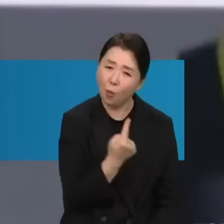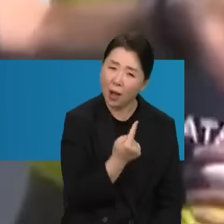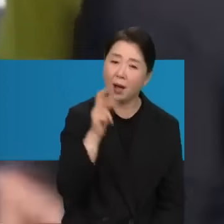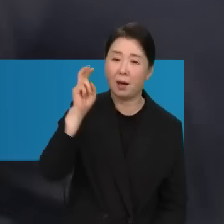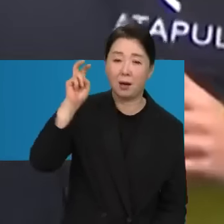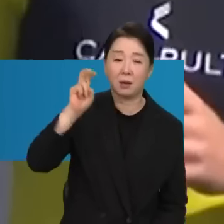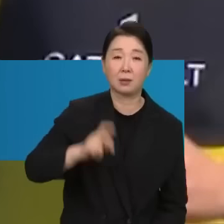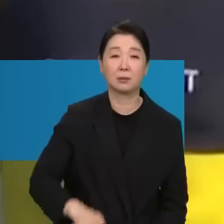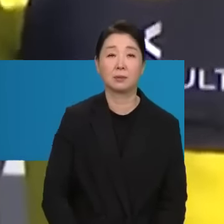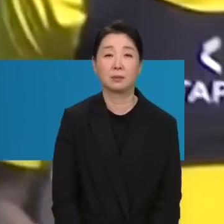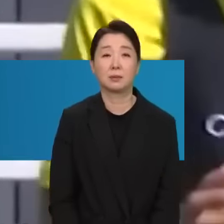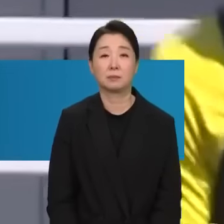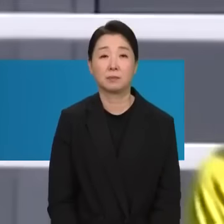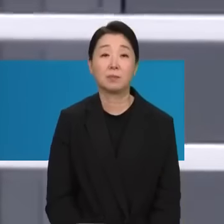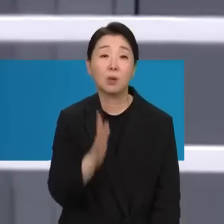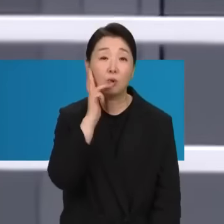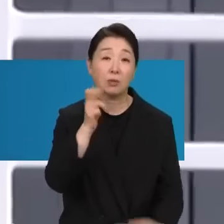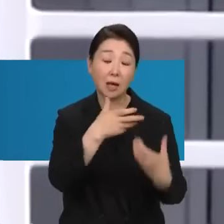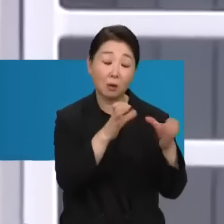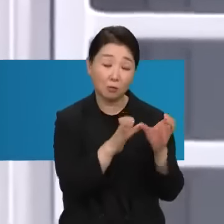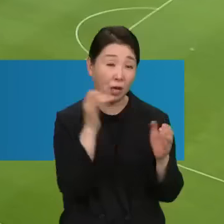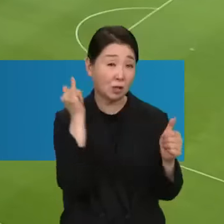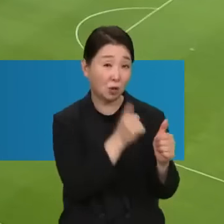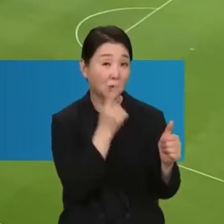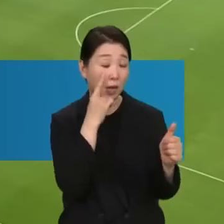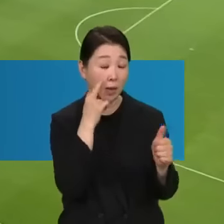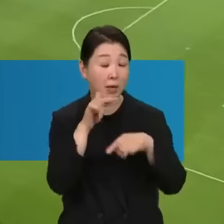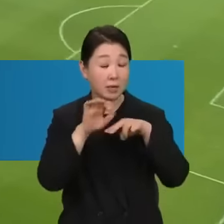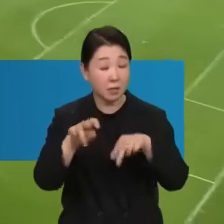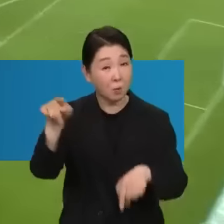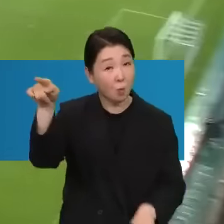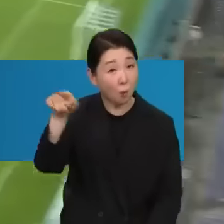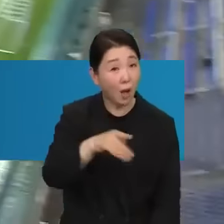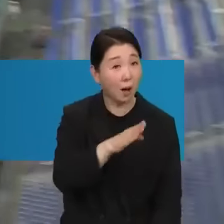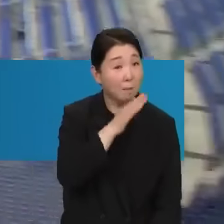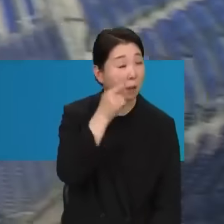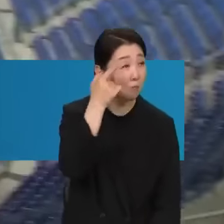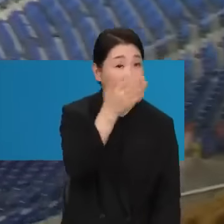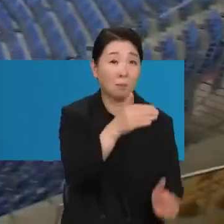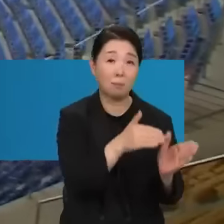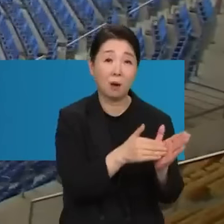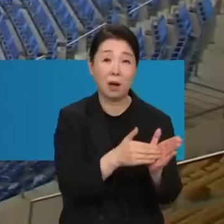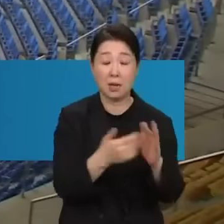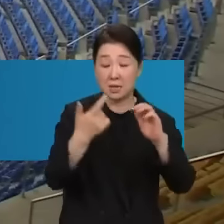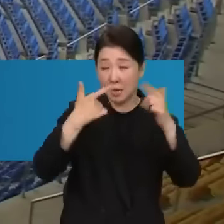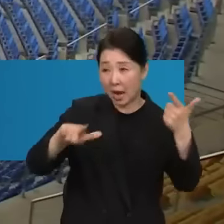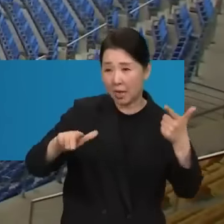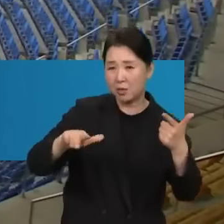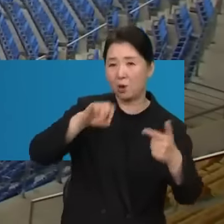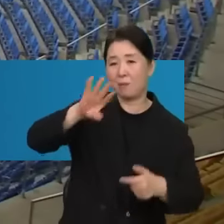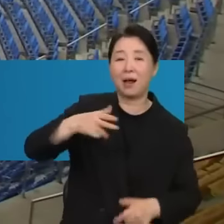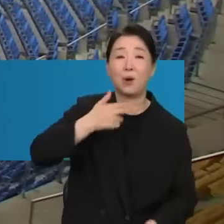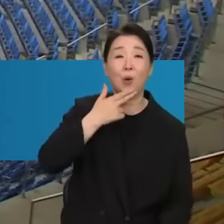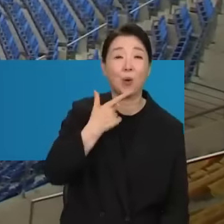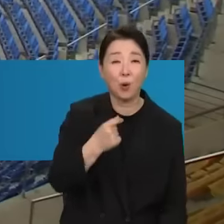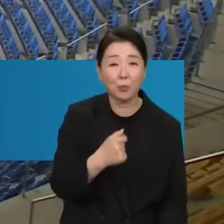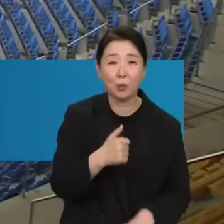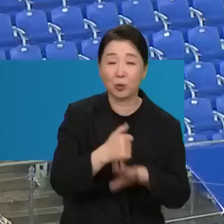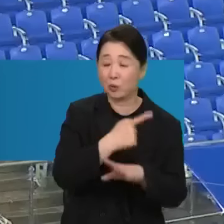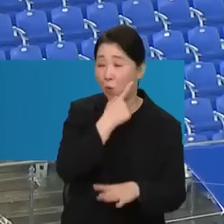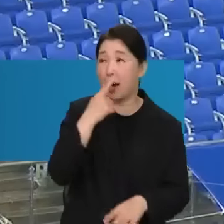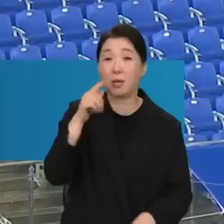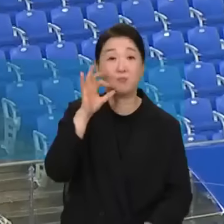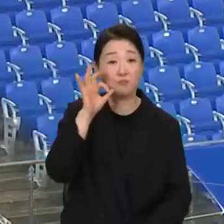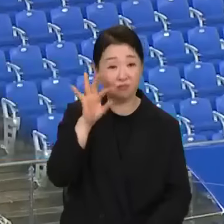해석이 나오고 있습니다. 울산 구단에 전화해서 김 감독이 유력한지 물었더니 아니라고 부인하진 않으면서 확인해 줄